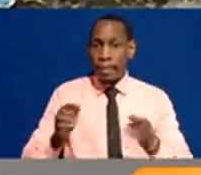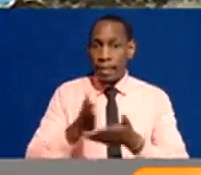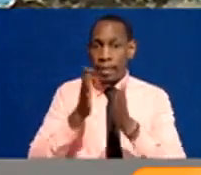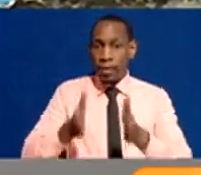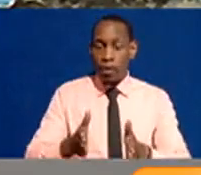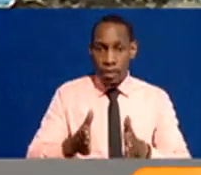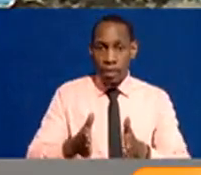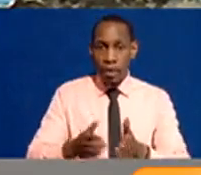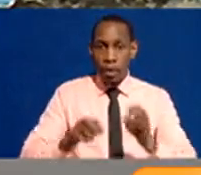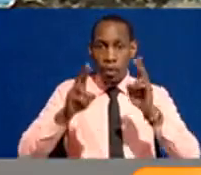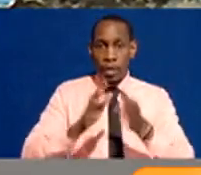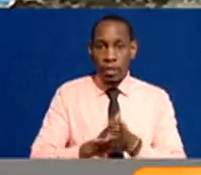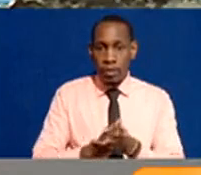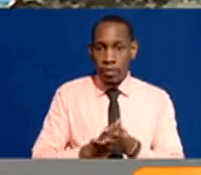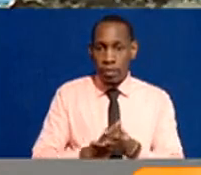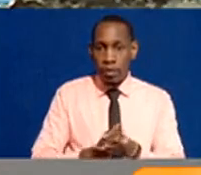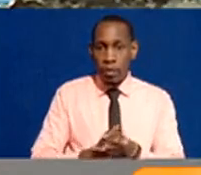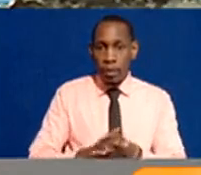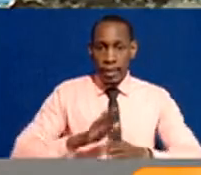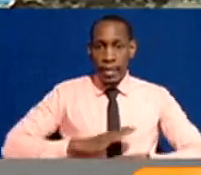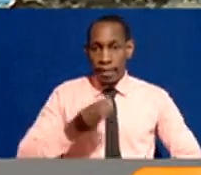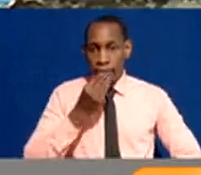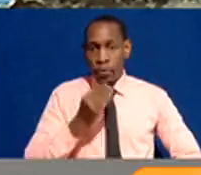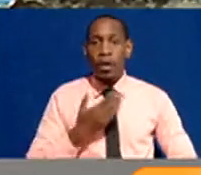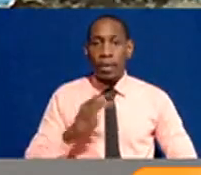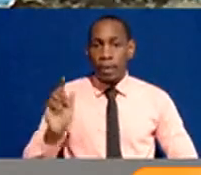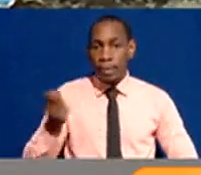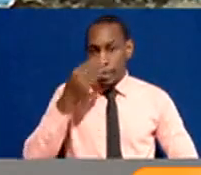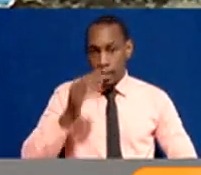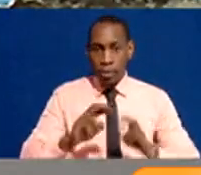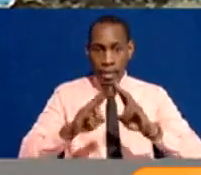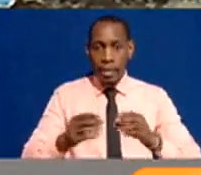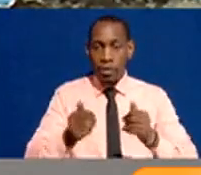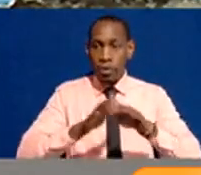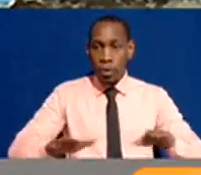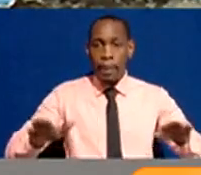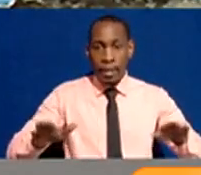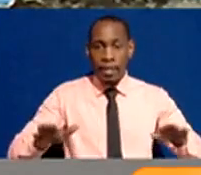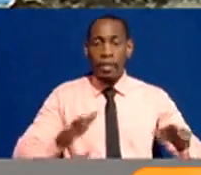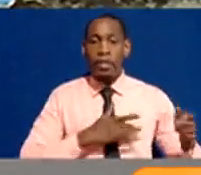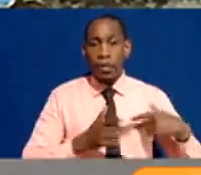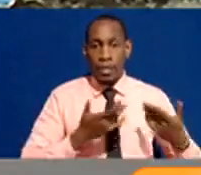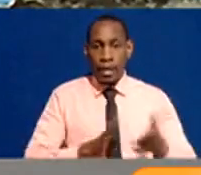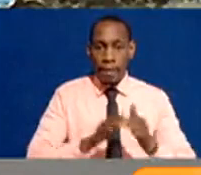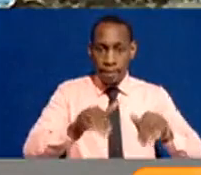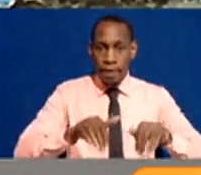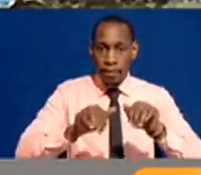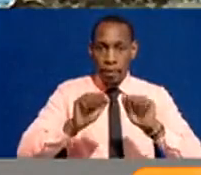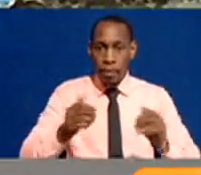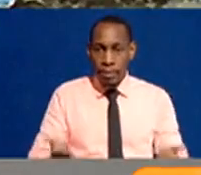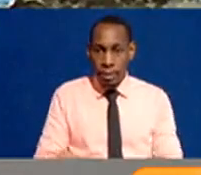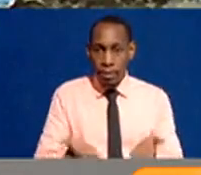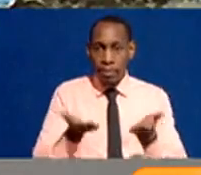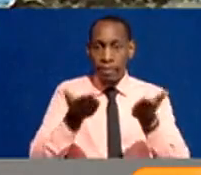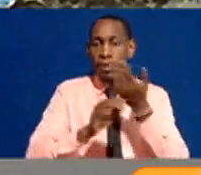wadau wanaoshughulikia masuala ya utoshelevu wa chakula wanamtaka rais kutafuta suluhu ya kudumu kuhusu jinsi ukulima unaweza